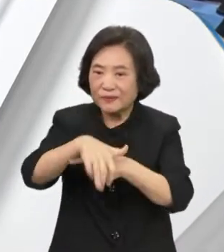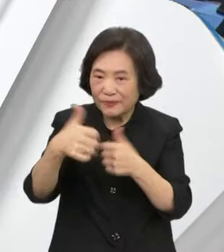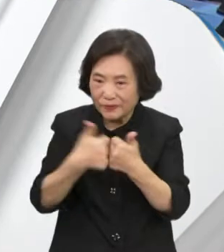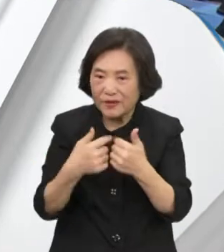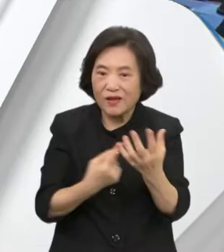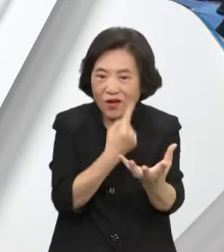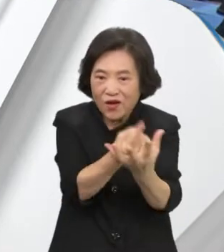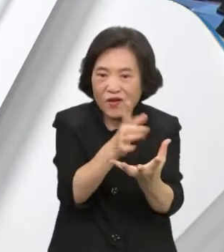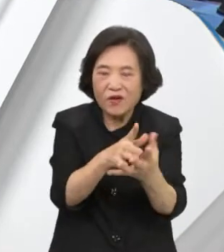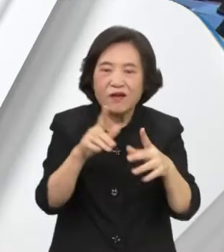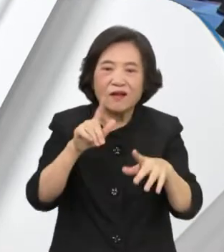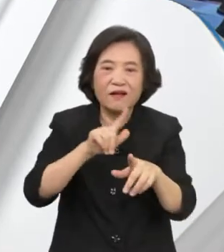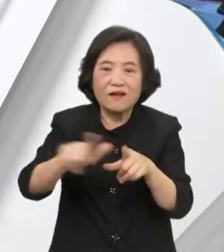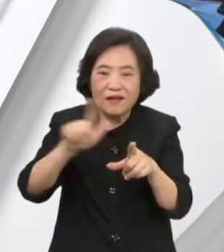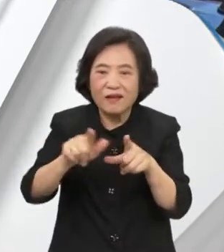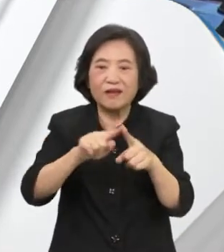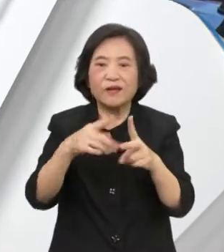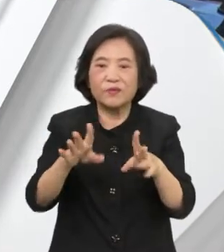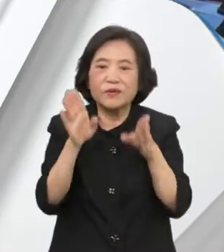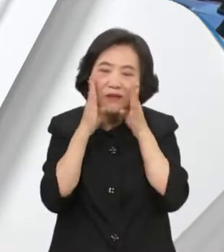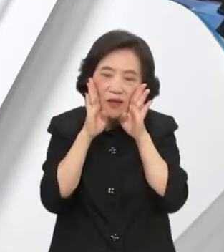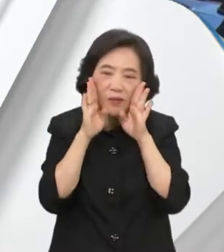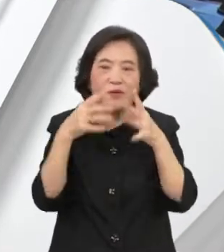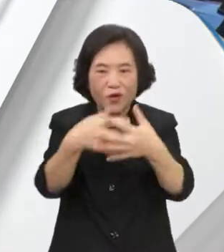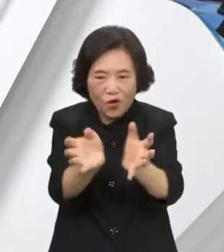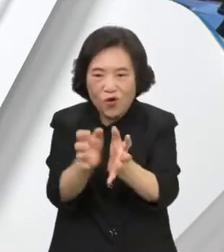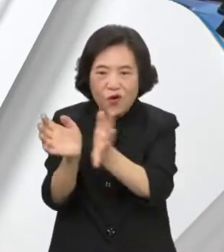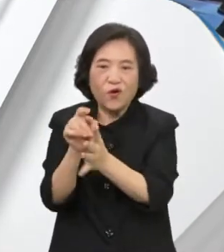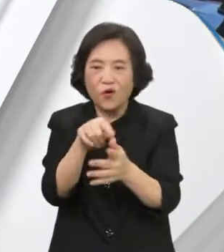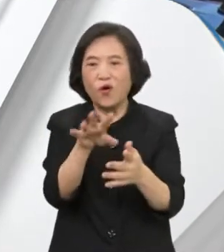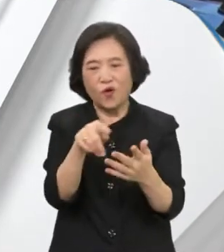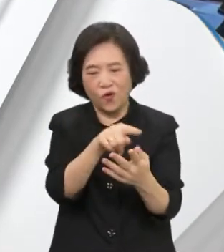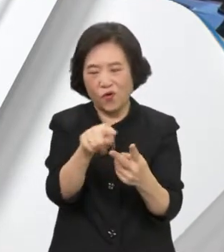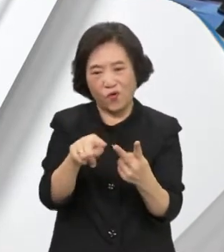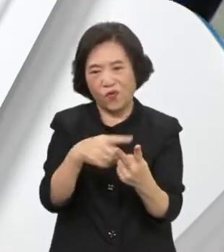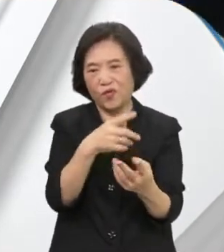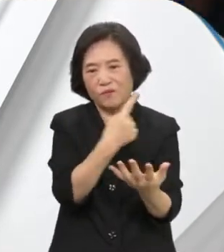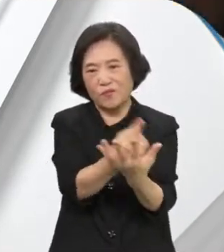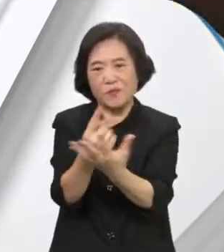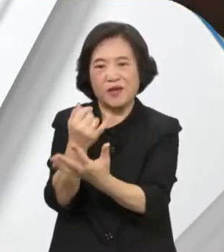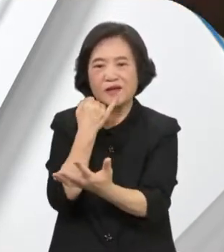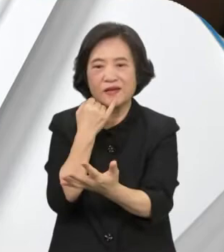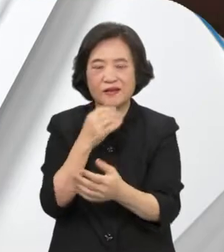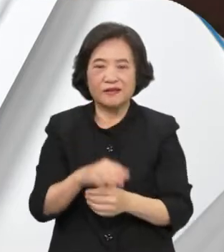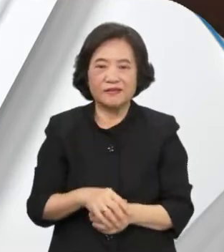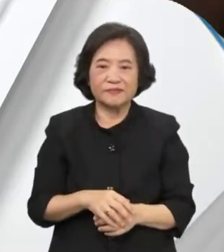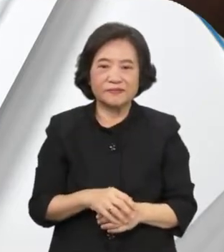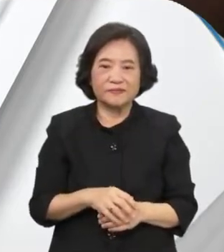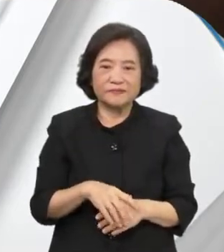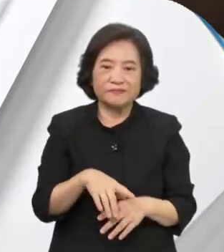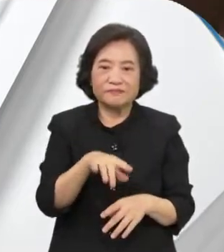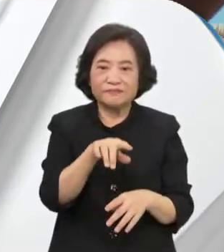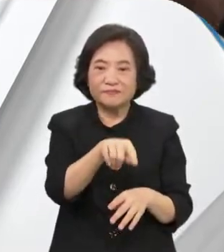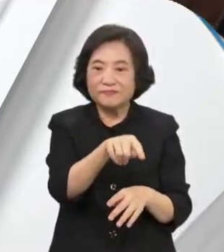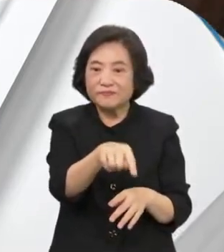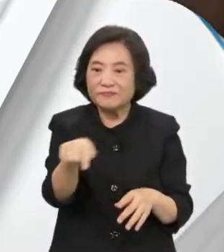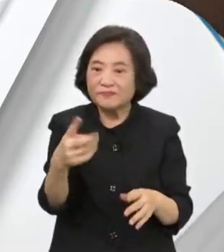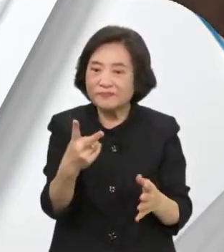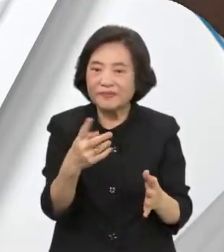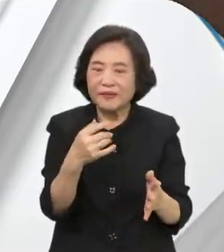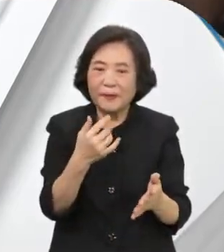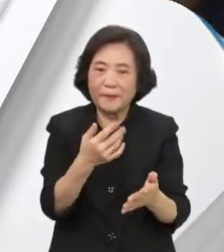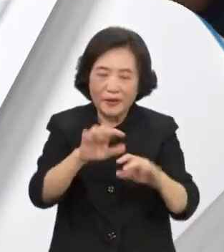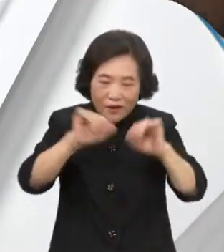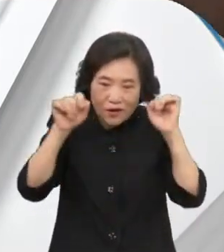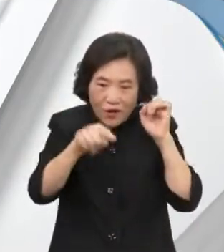农会有一个 LINE 群组哈，啊，还有一个是 FB 群组，那可以透过这两个群组里面，大家